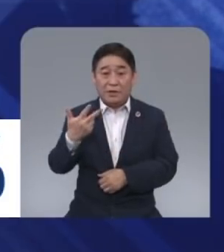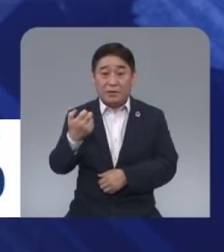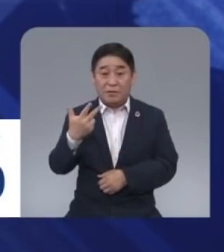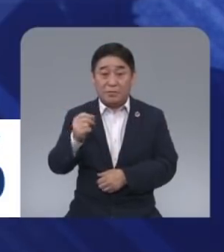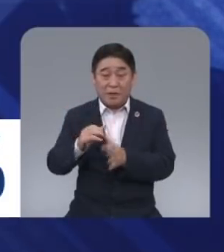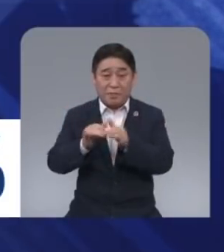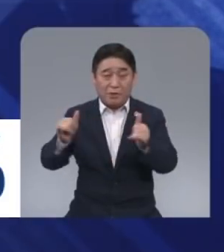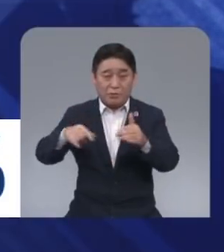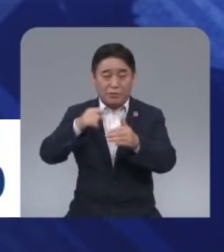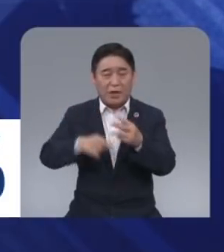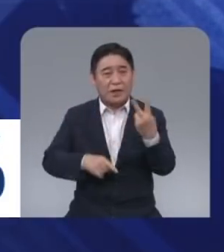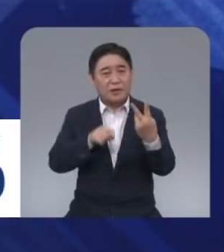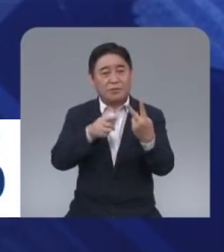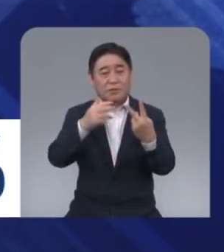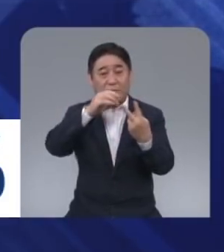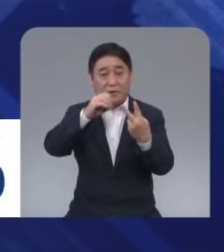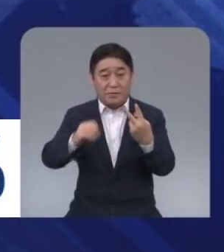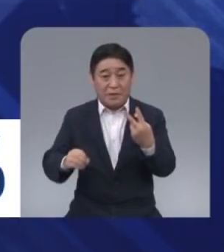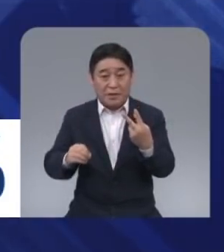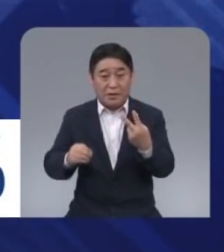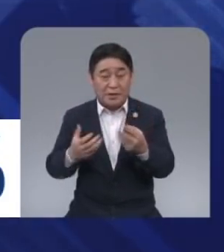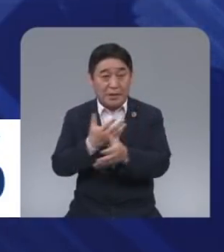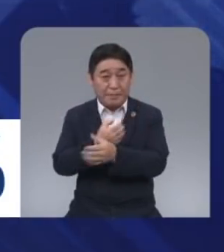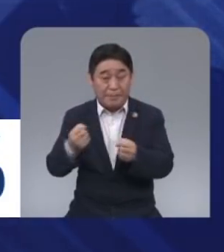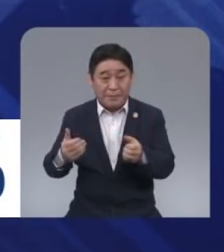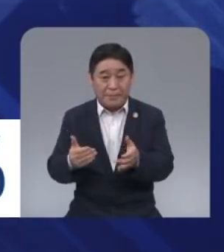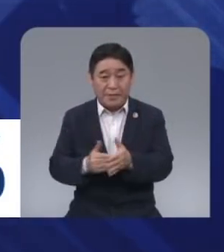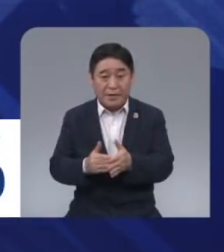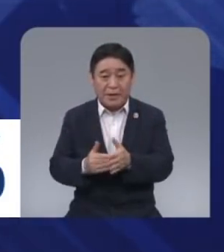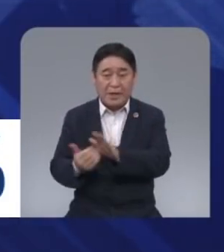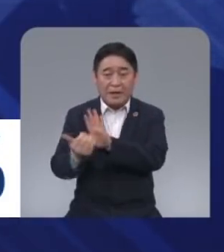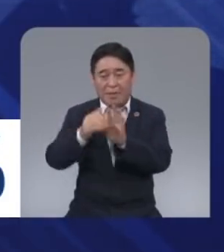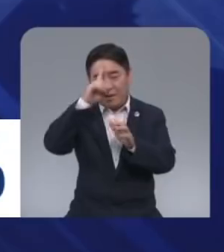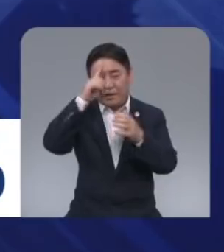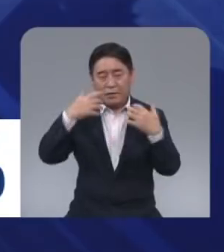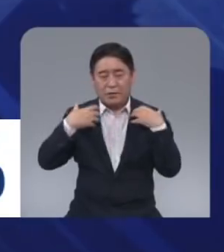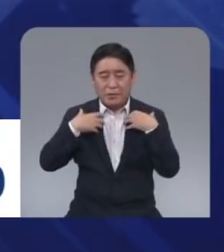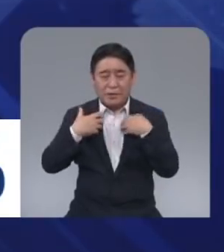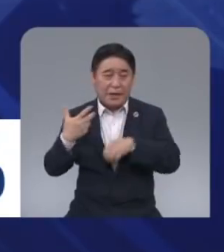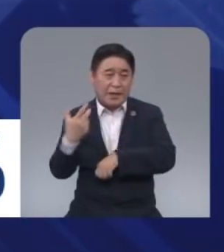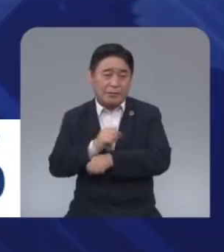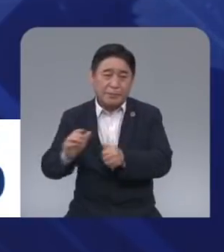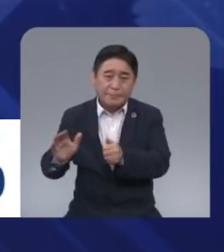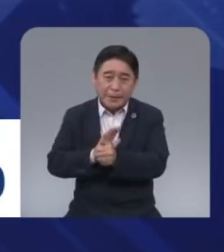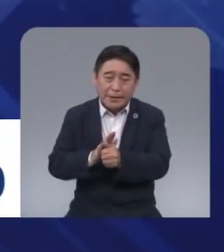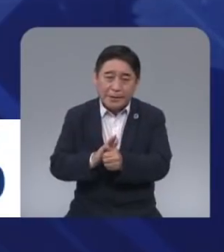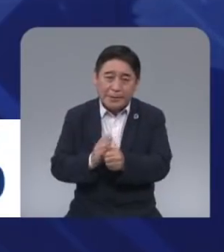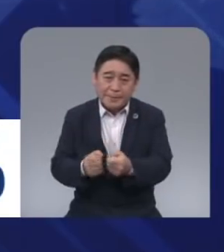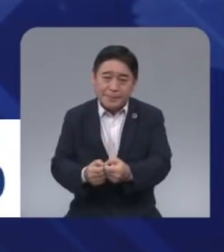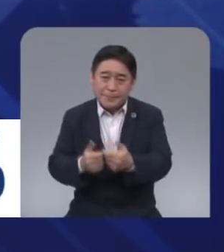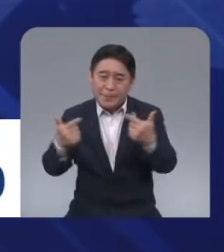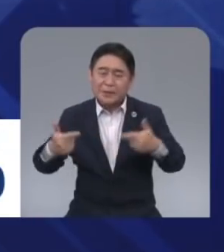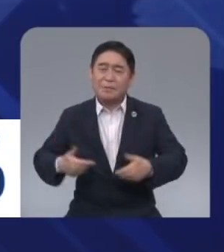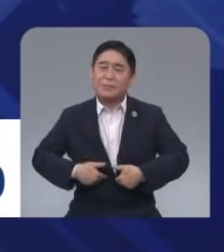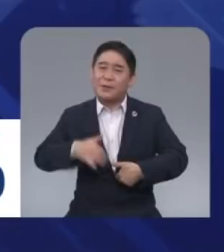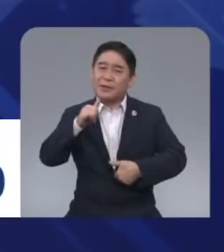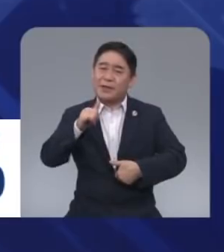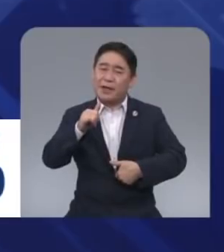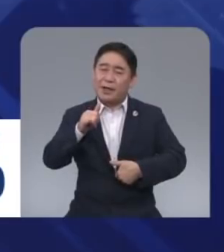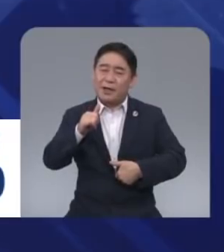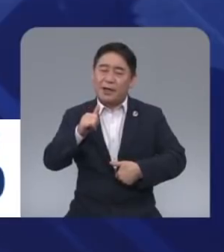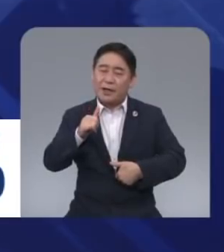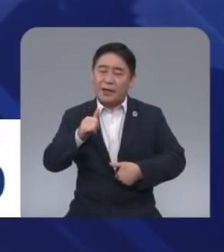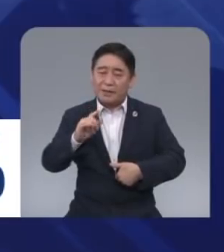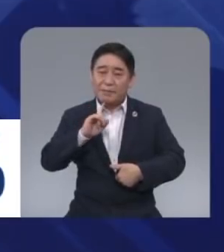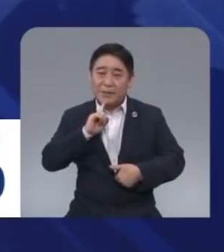577만 명 중에 2.7%만 예약을 한 상황인데요. 방역 당국이 접종 혜택을 구체적으로 확대해야 접종률을 높일 수